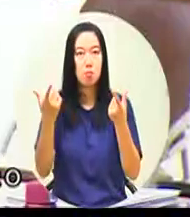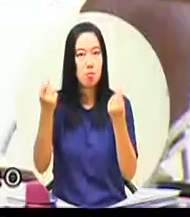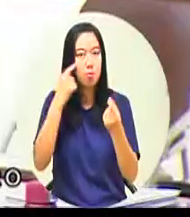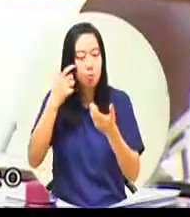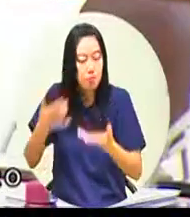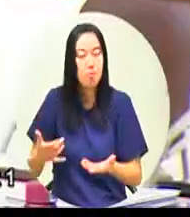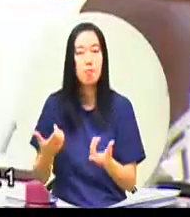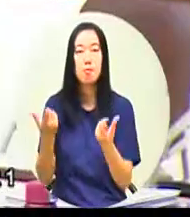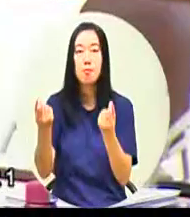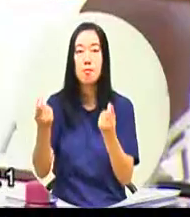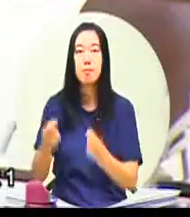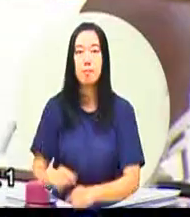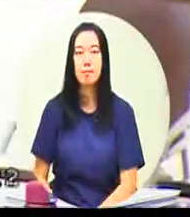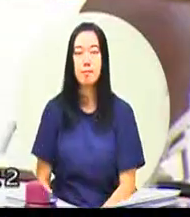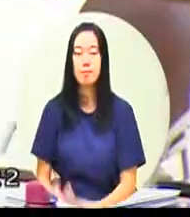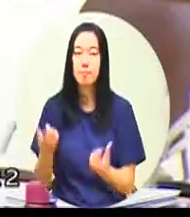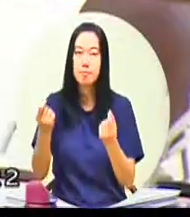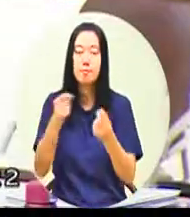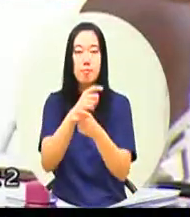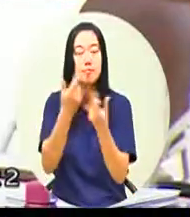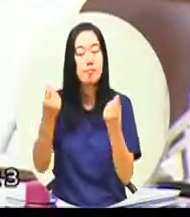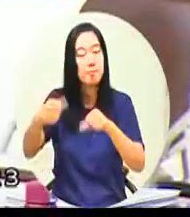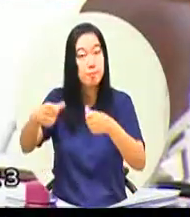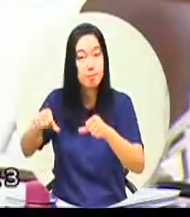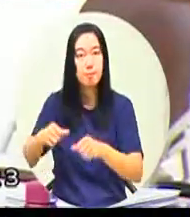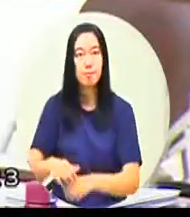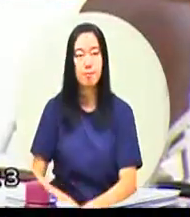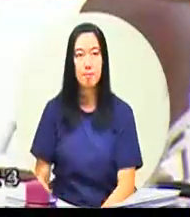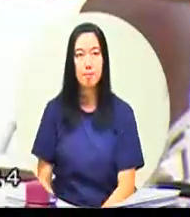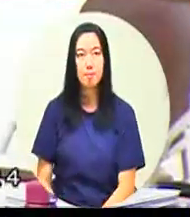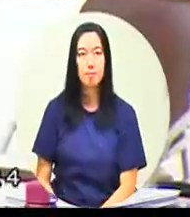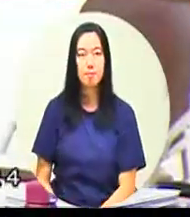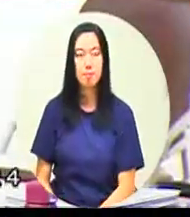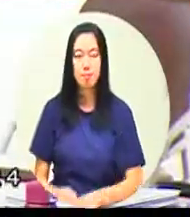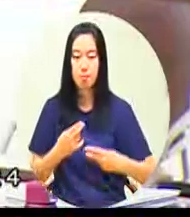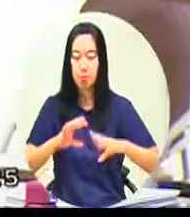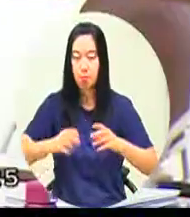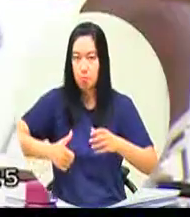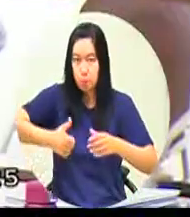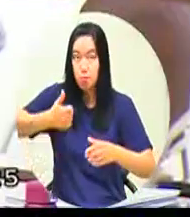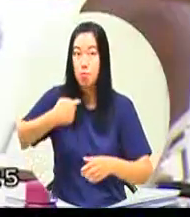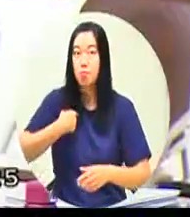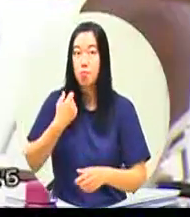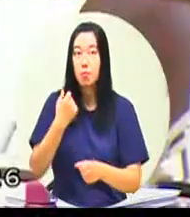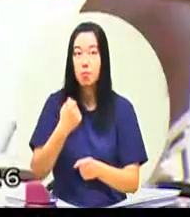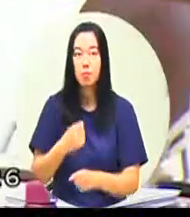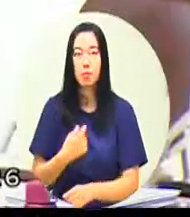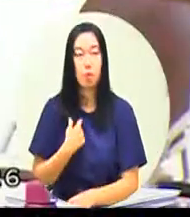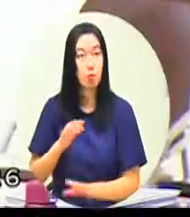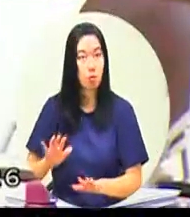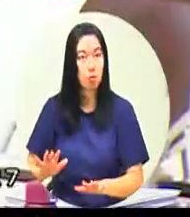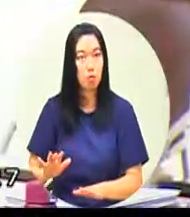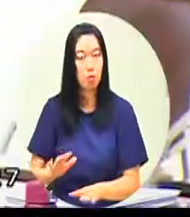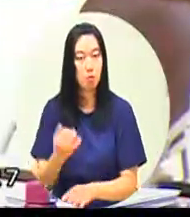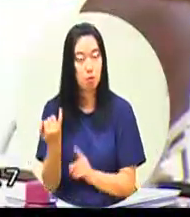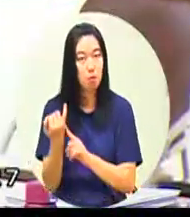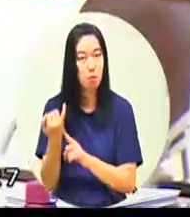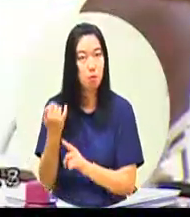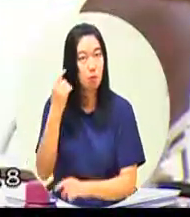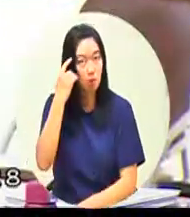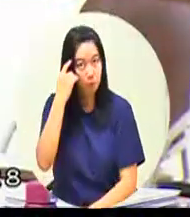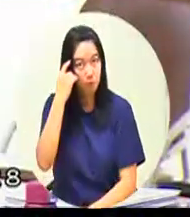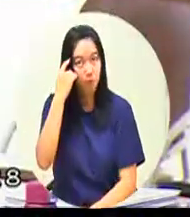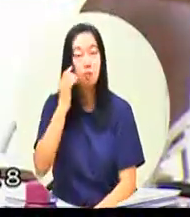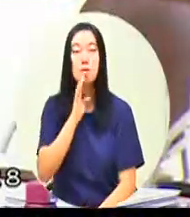是南北均衡发展，哈，是咱小英总统，哈，诶，这个我想他是应该是这样子的